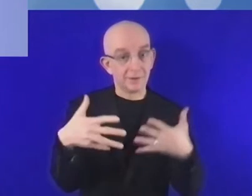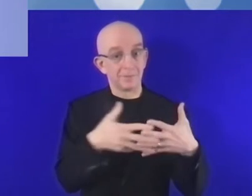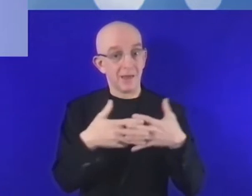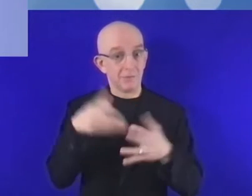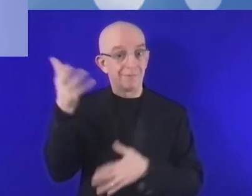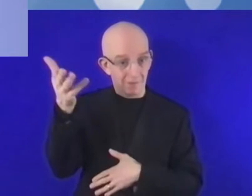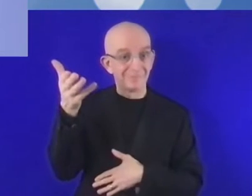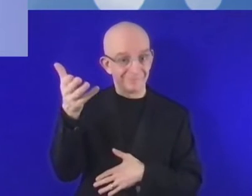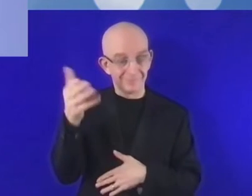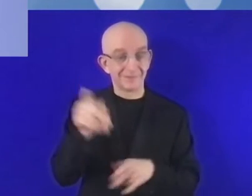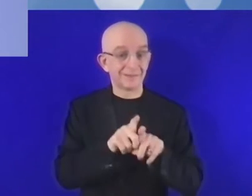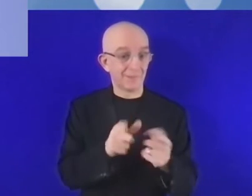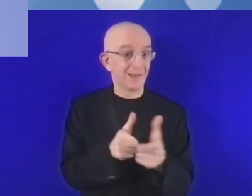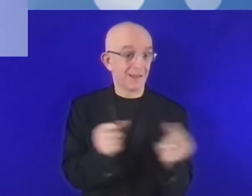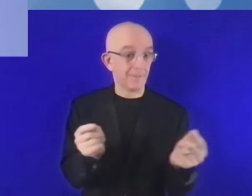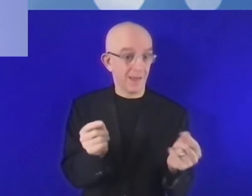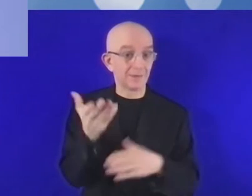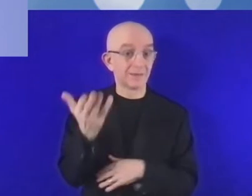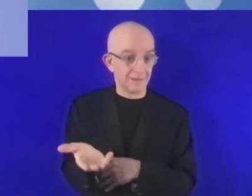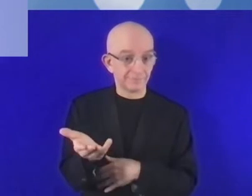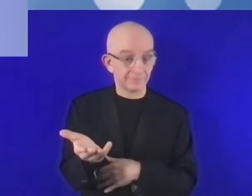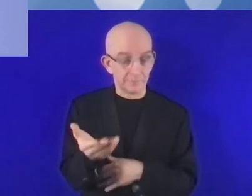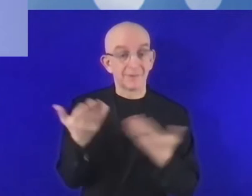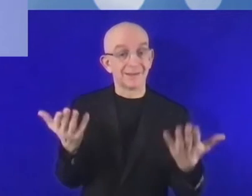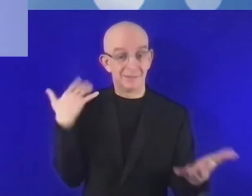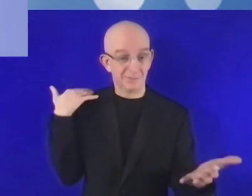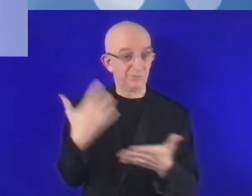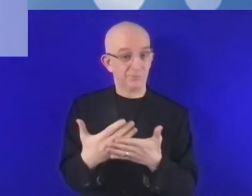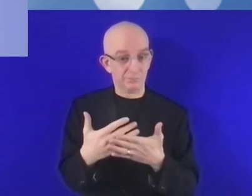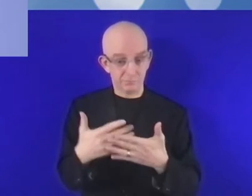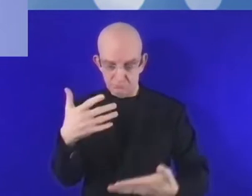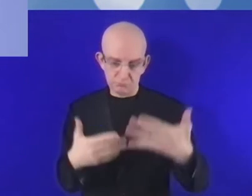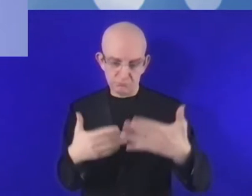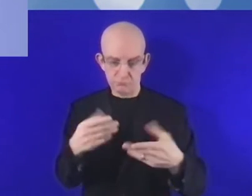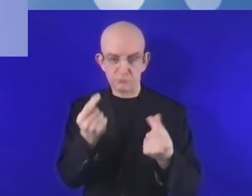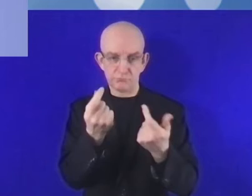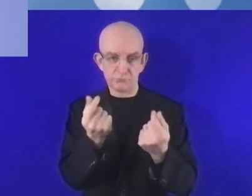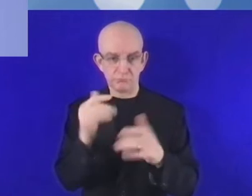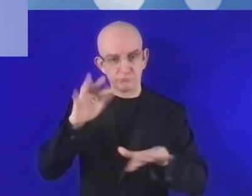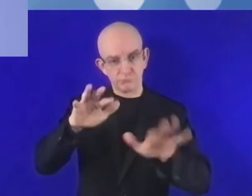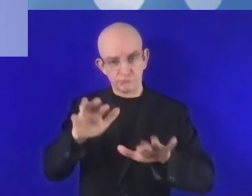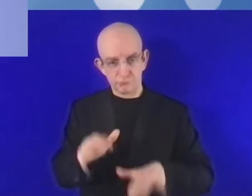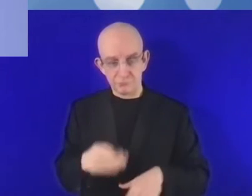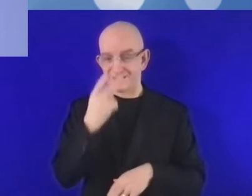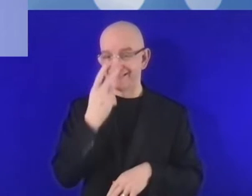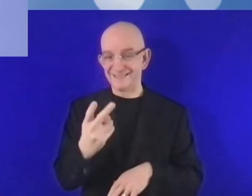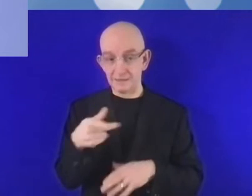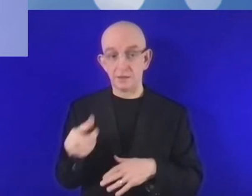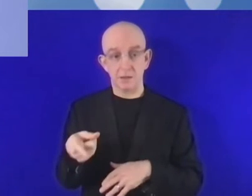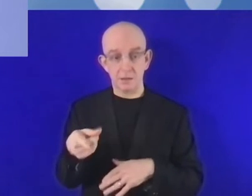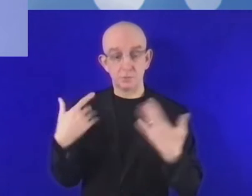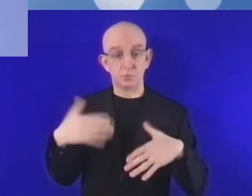капиталовложений. Согласно последним оценкам, этот цифровой разрыв между Европой и другими